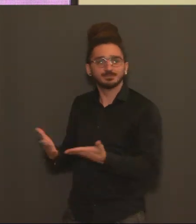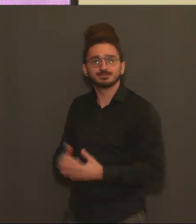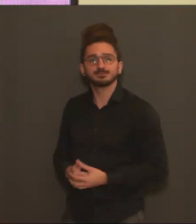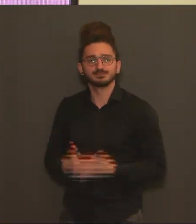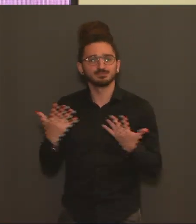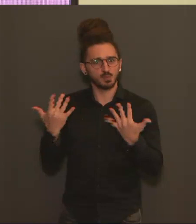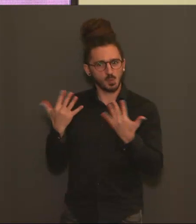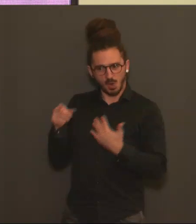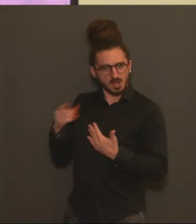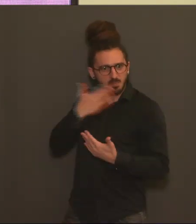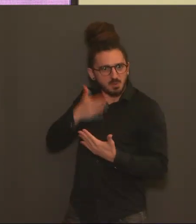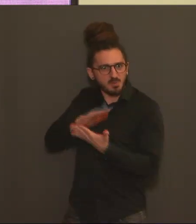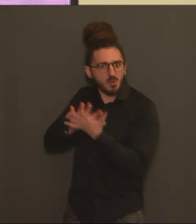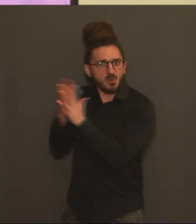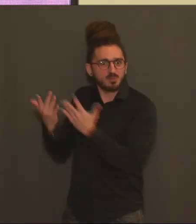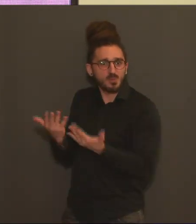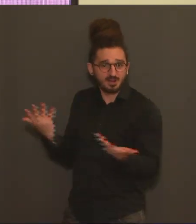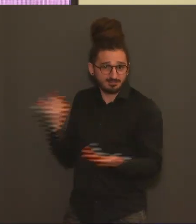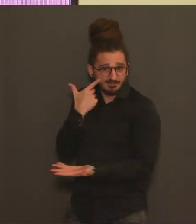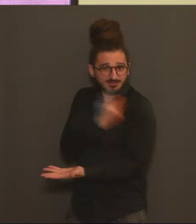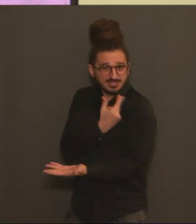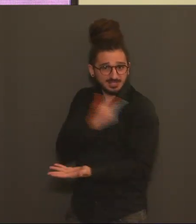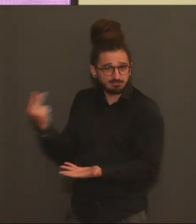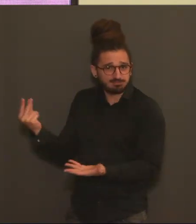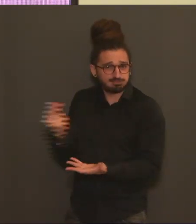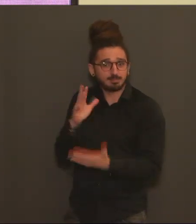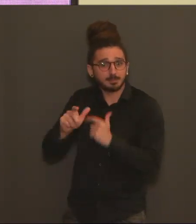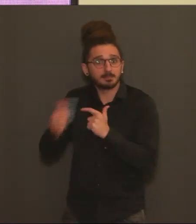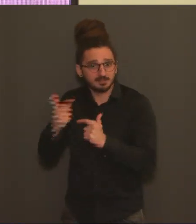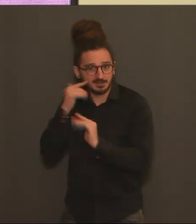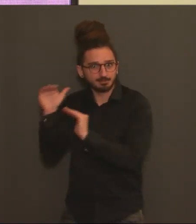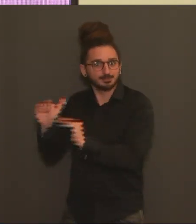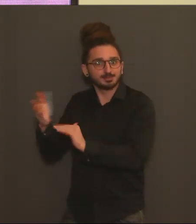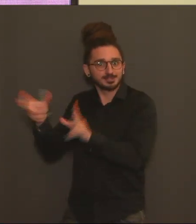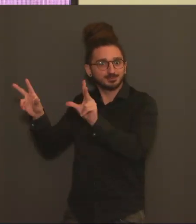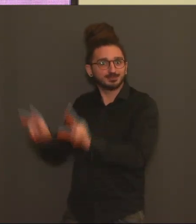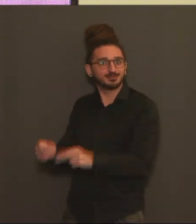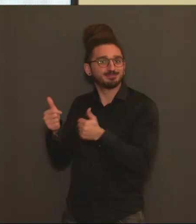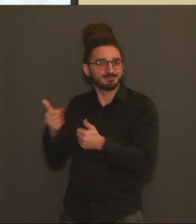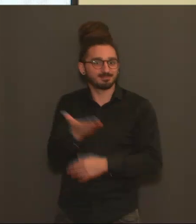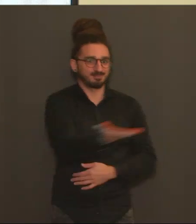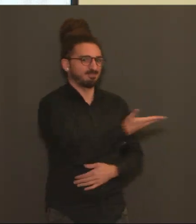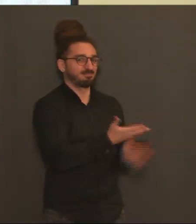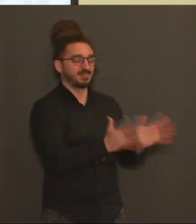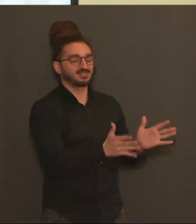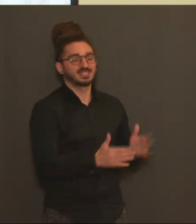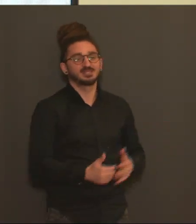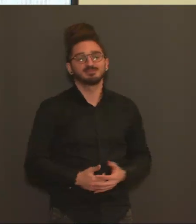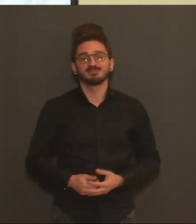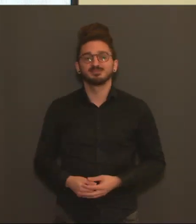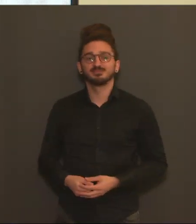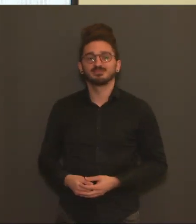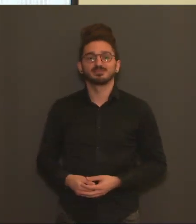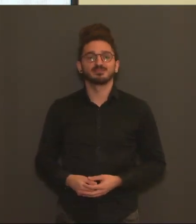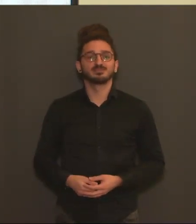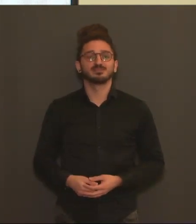son impact dans le domaine des maisons de repos. Si on s'intéresse au nombre de nouveaux cas